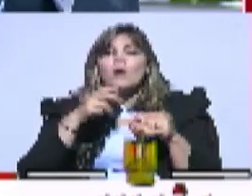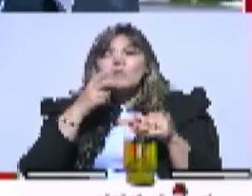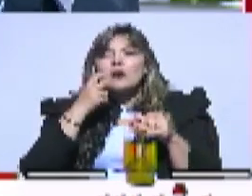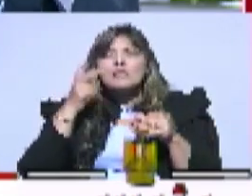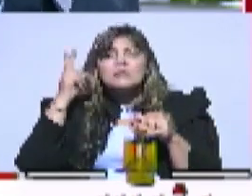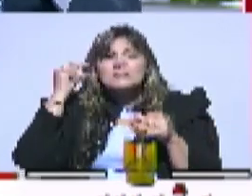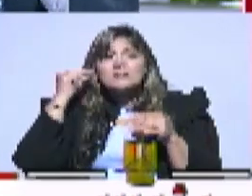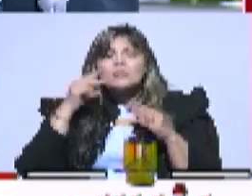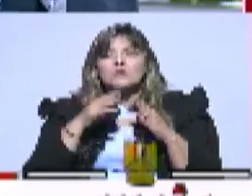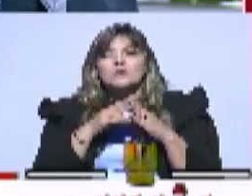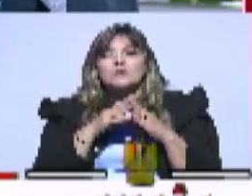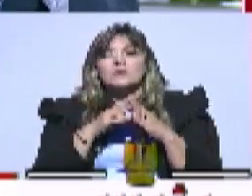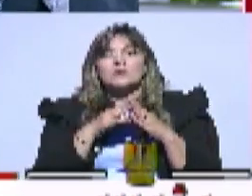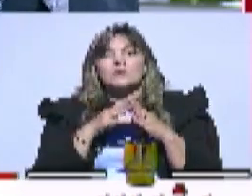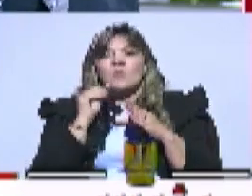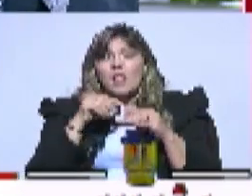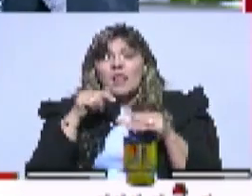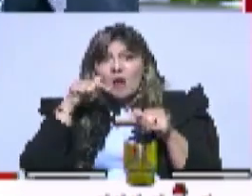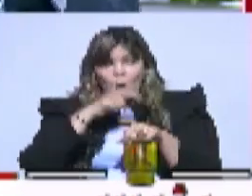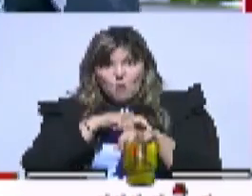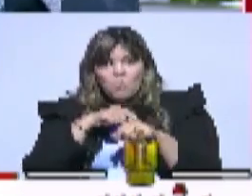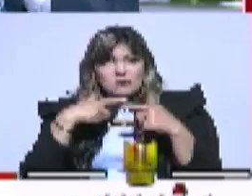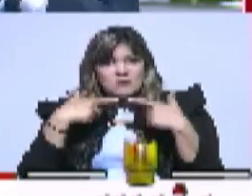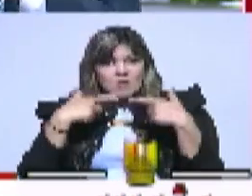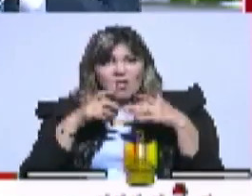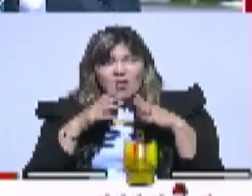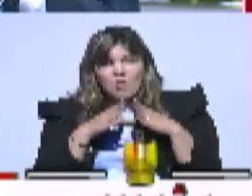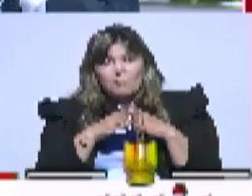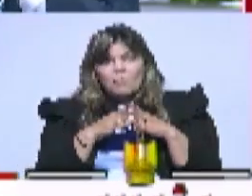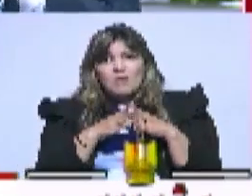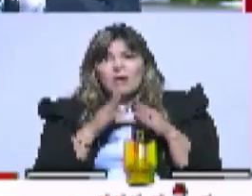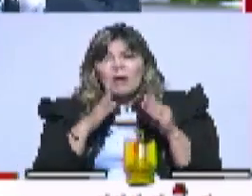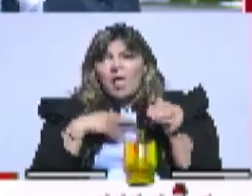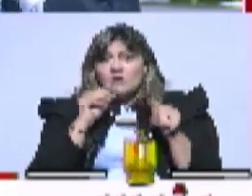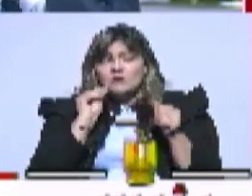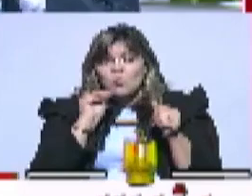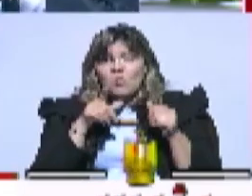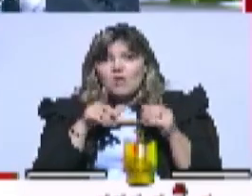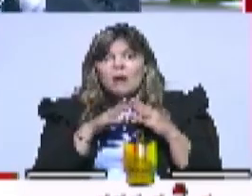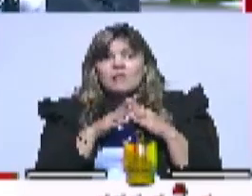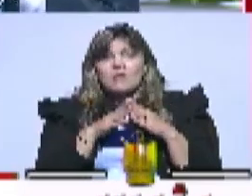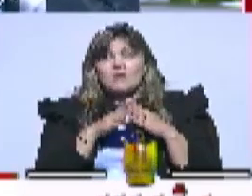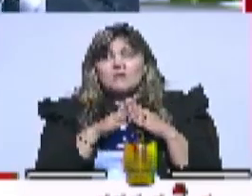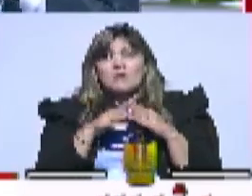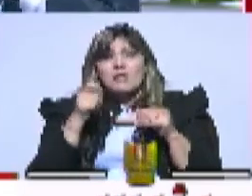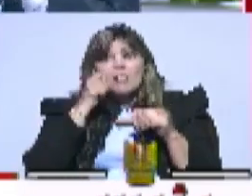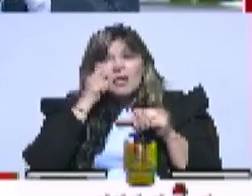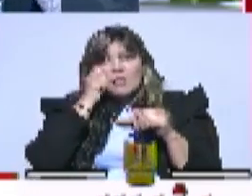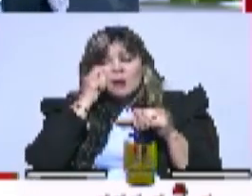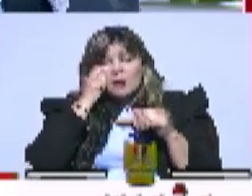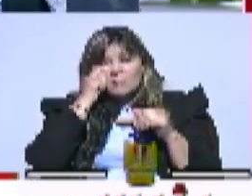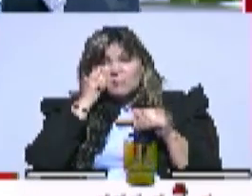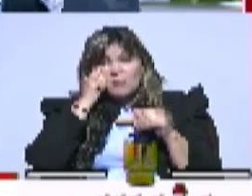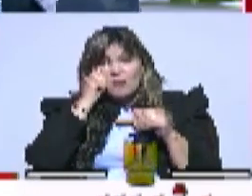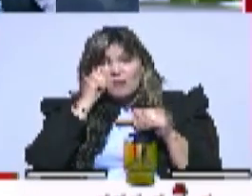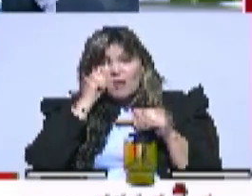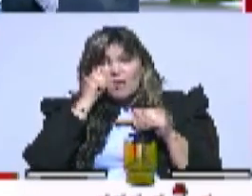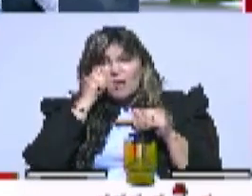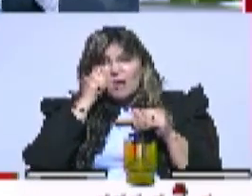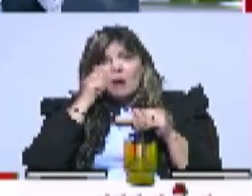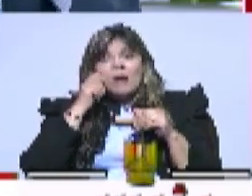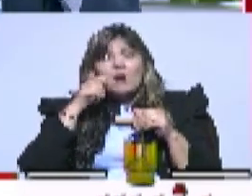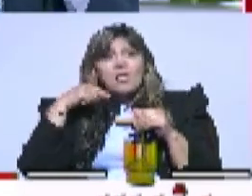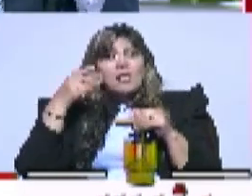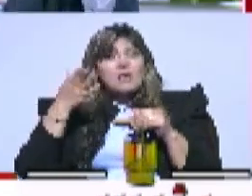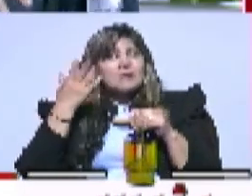وقالها في عز المعارك. وعايز أقول لحضرتك أن الأطماع لا تتراجع، قد